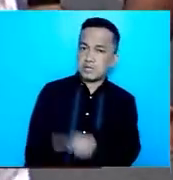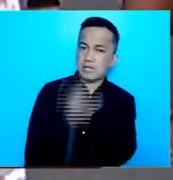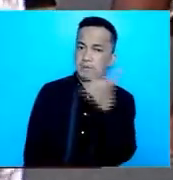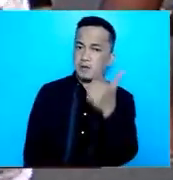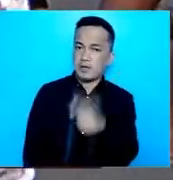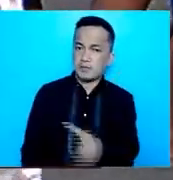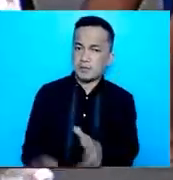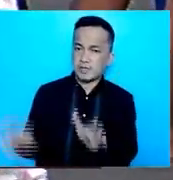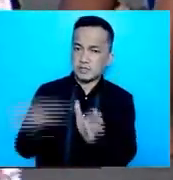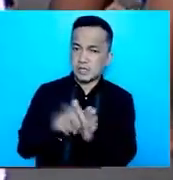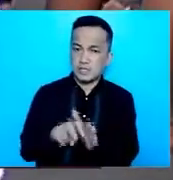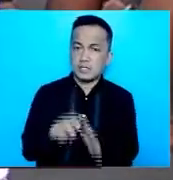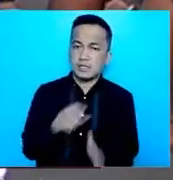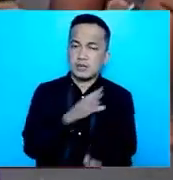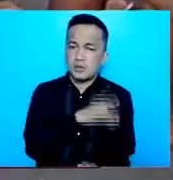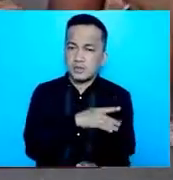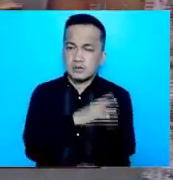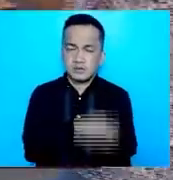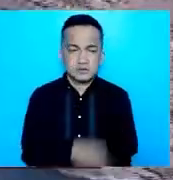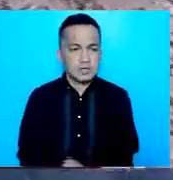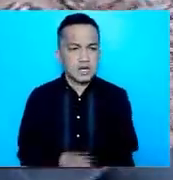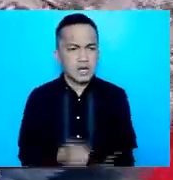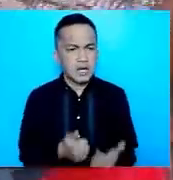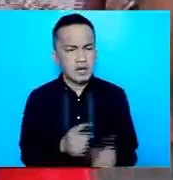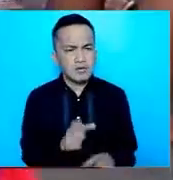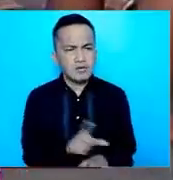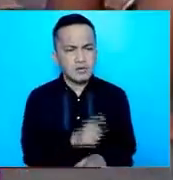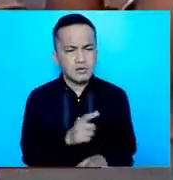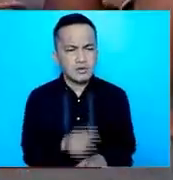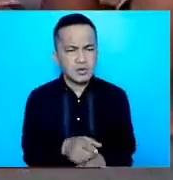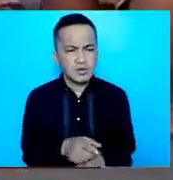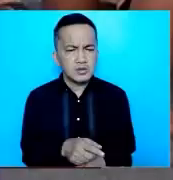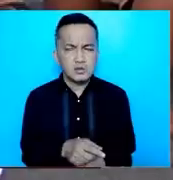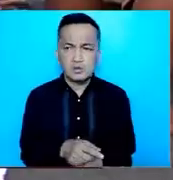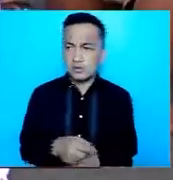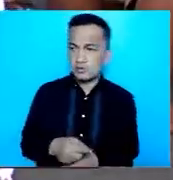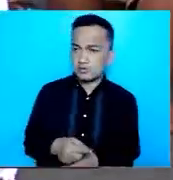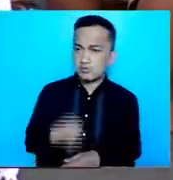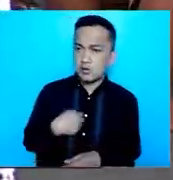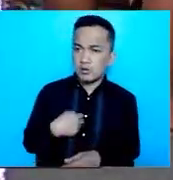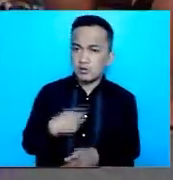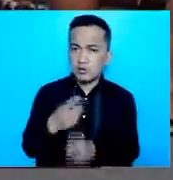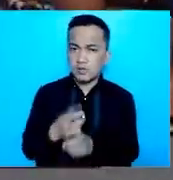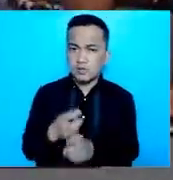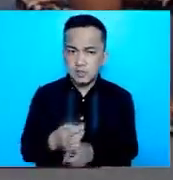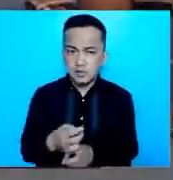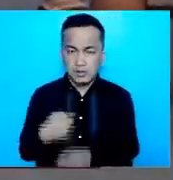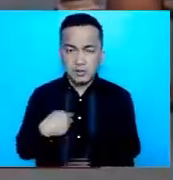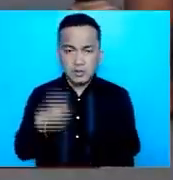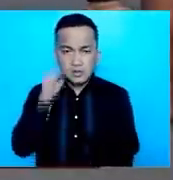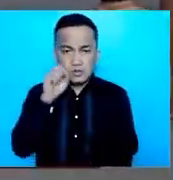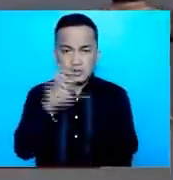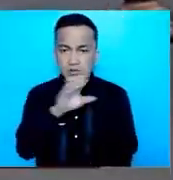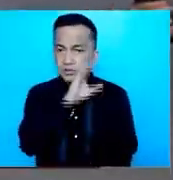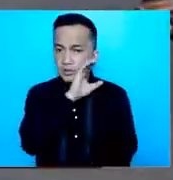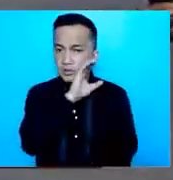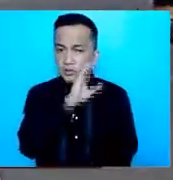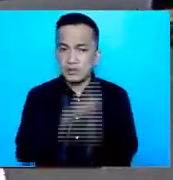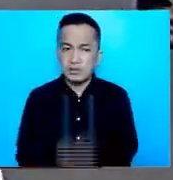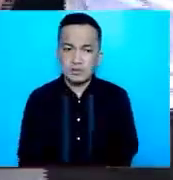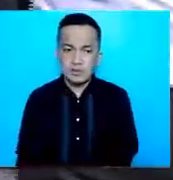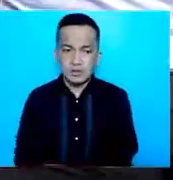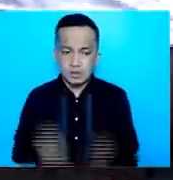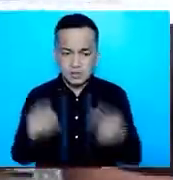Maghintay na lang. Gano'ng kahasil yan sa inyo, Nay? Siyempre, mahirap. Lalo na ako, senior na ako eh. Masakit sa paa.